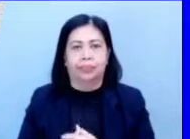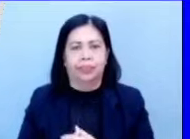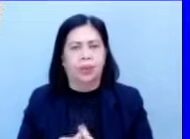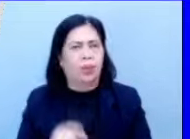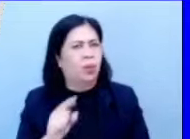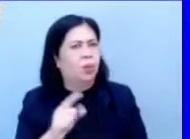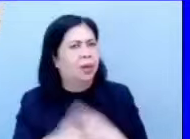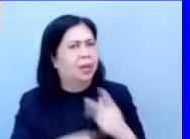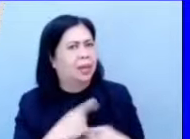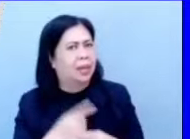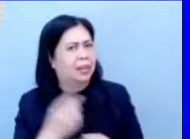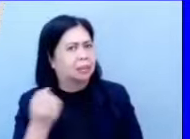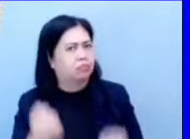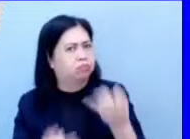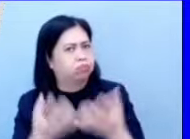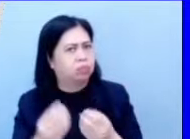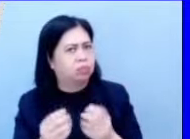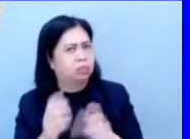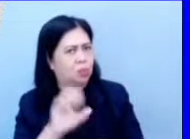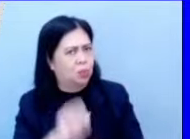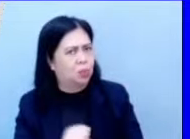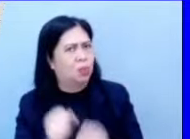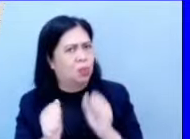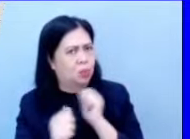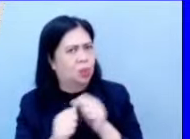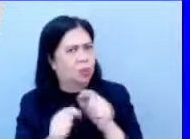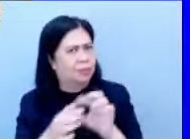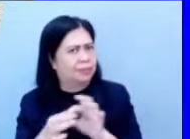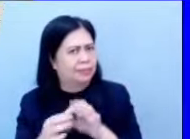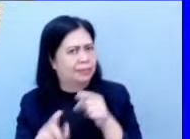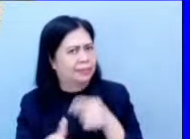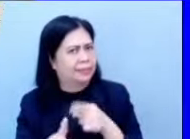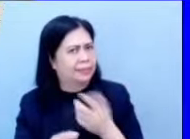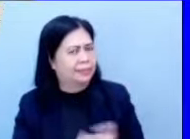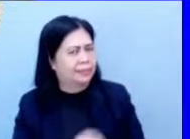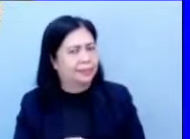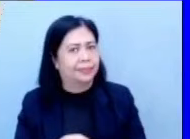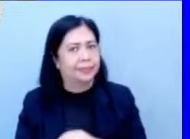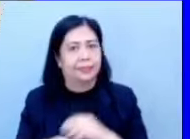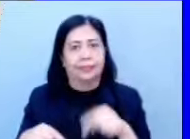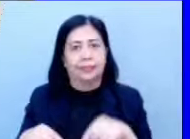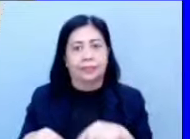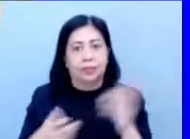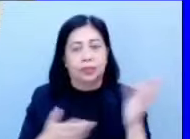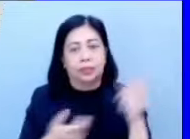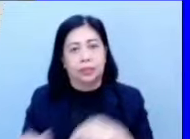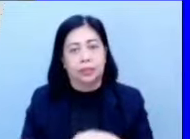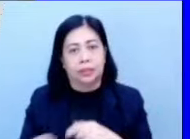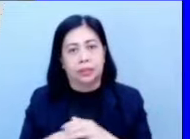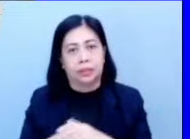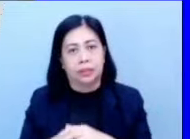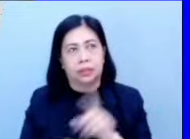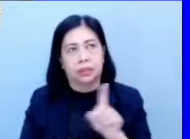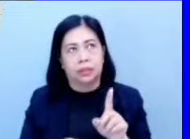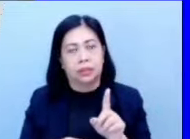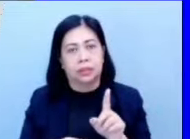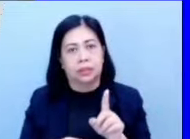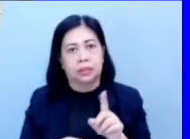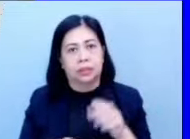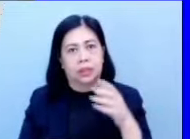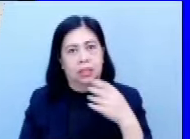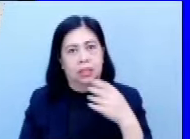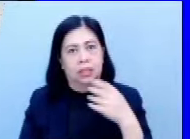yung madalas ay magdulot po ng injuries dyan? Ito pong mga dumating sa atin ngayon, isa pong napaso ng luces,